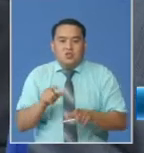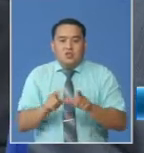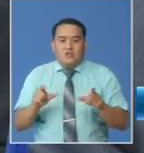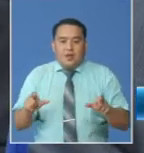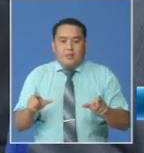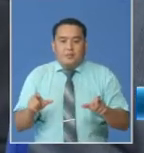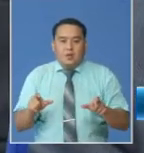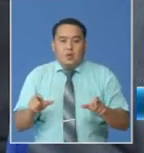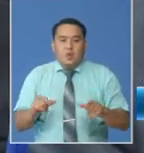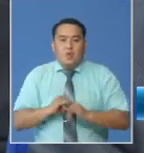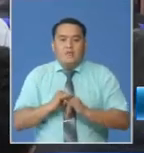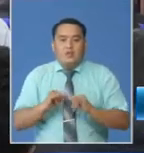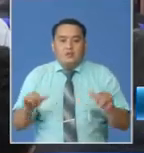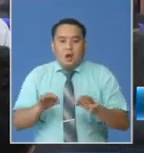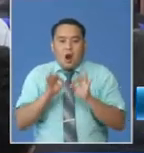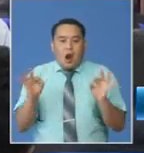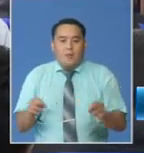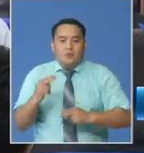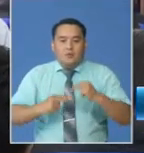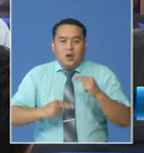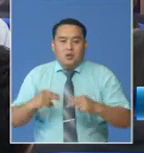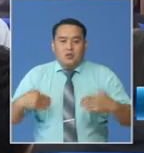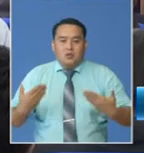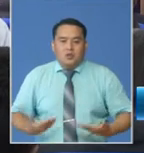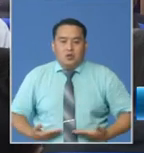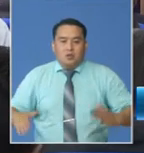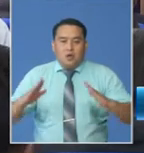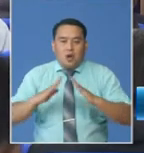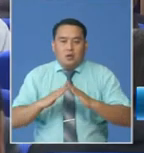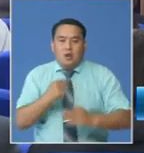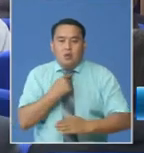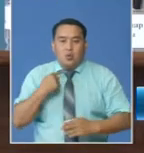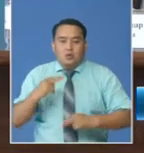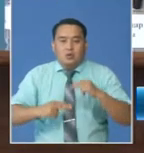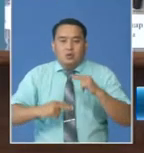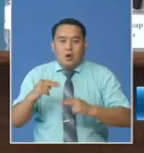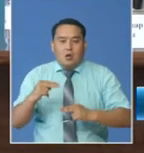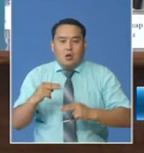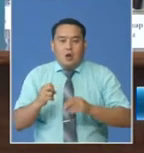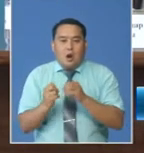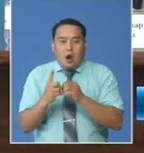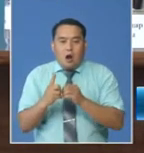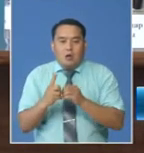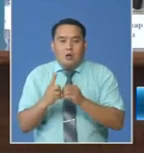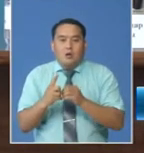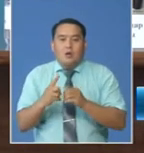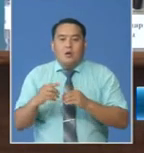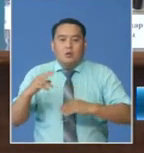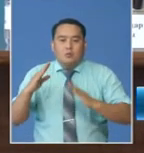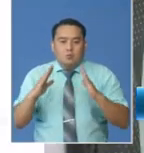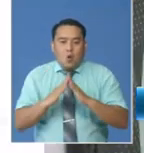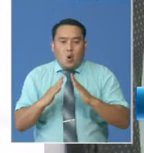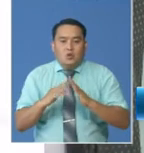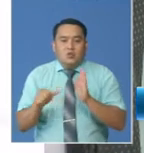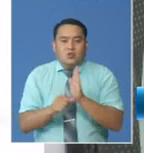человек. Значительно увеличился объем строительства жилых домов. Сейчас в областном центре возводится 11 многоэтажных жилых домов, 6 из